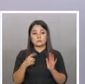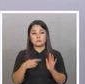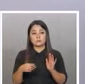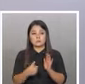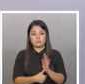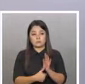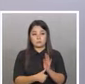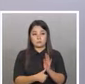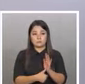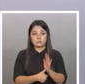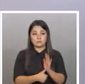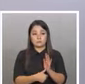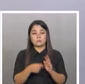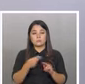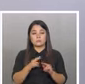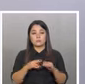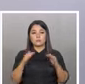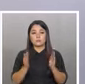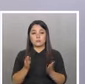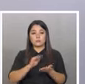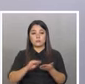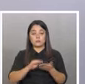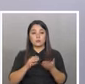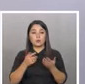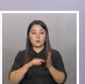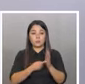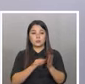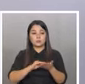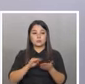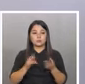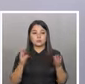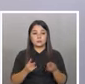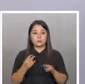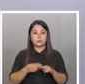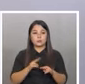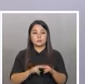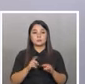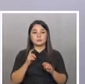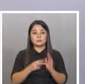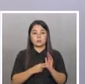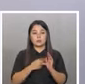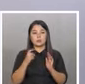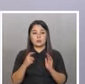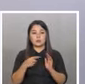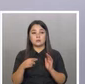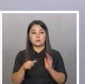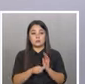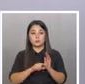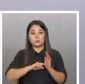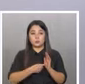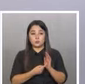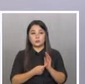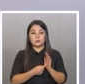6. Енді оны жақша сыртына шығарып көбейтіп жазамыз. Онда 7x азайтылған 6